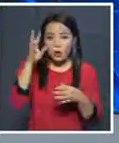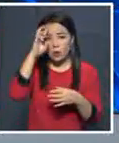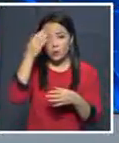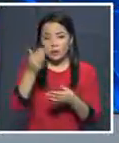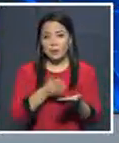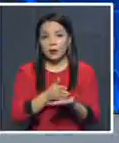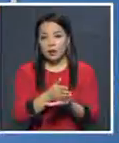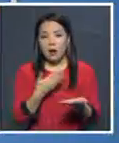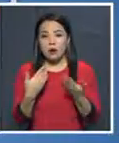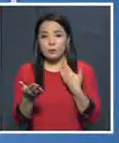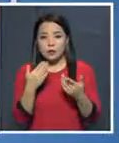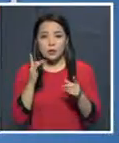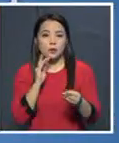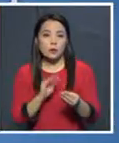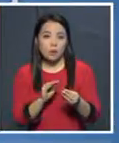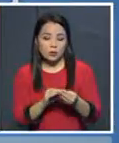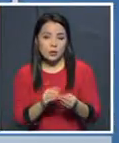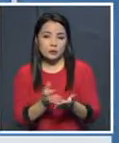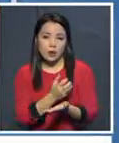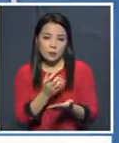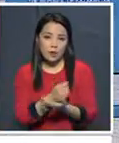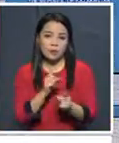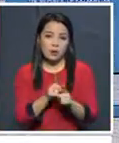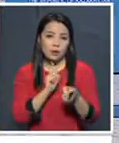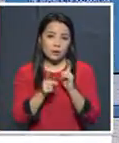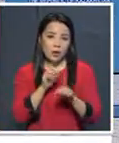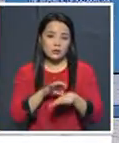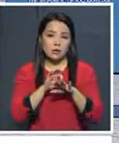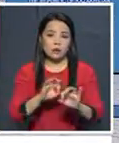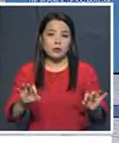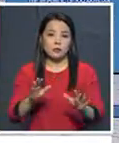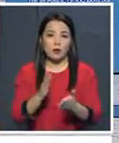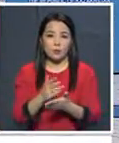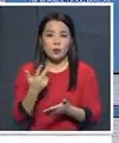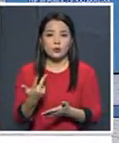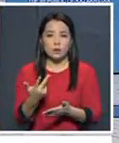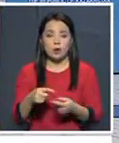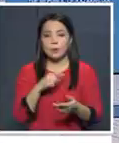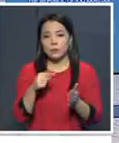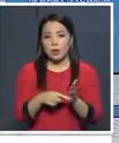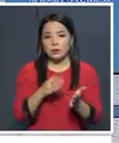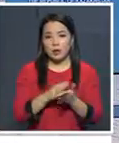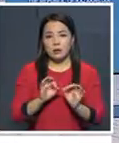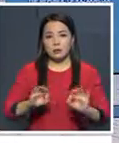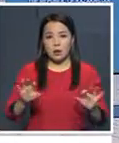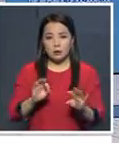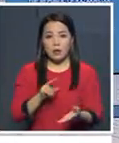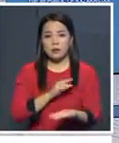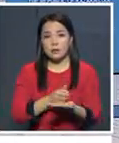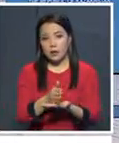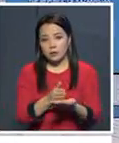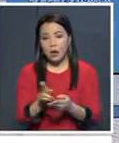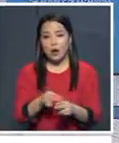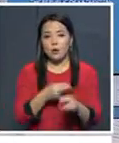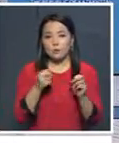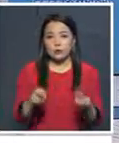бағыттағы қарым-қатынастың тұрақты әрі жемісті болу жолдарын талқылады. Күн тәртібіне үш мәселе шығарылды. Алдымен саясат әрі қауіпсіздік,